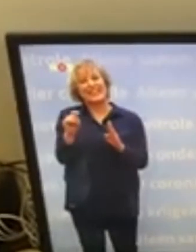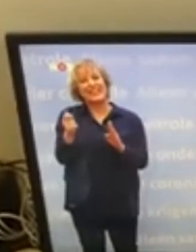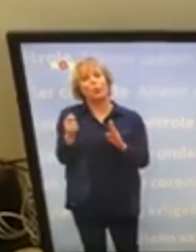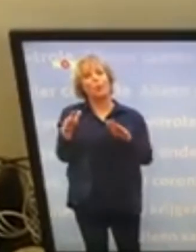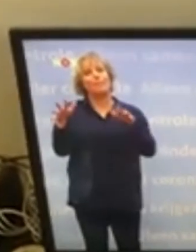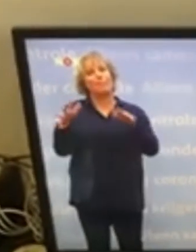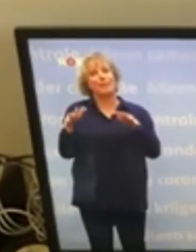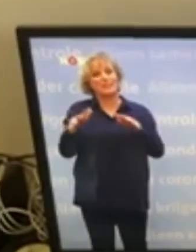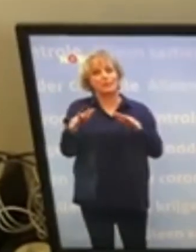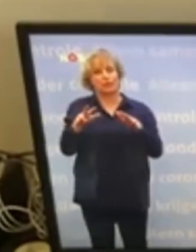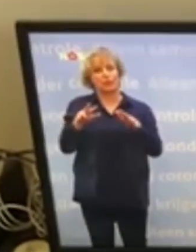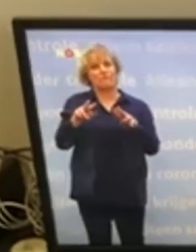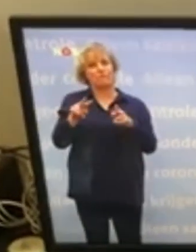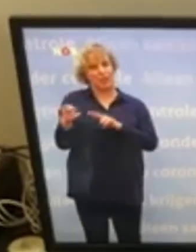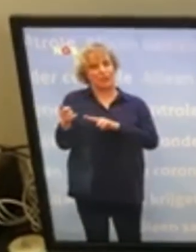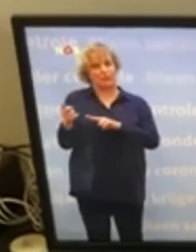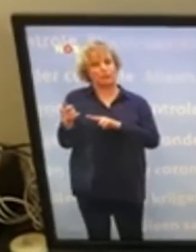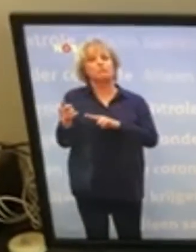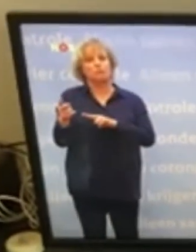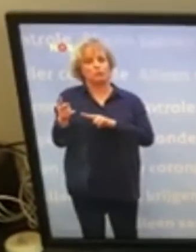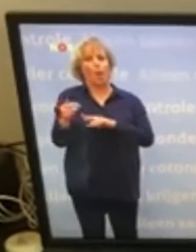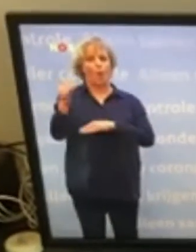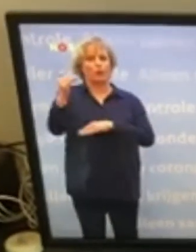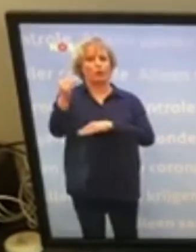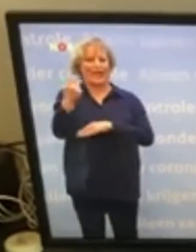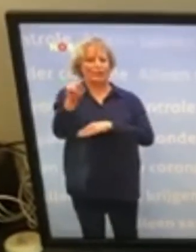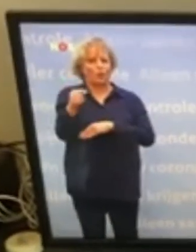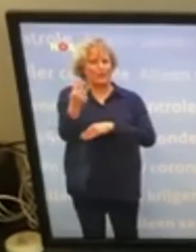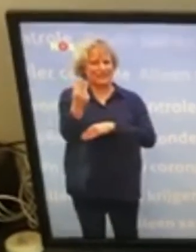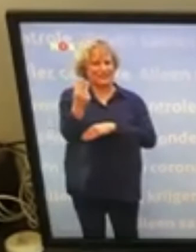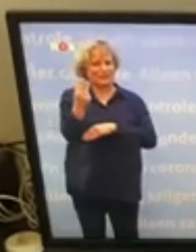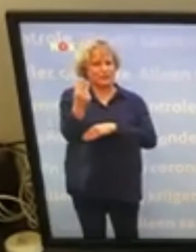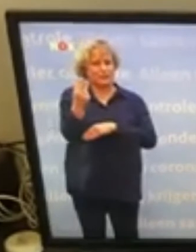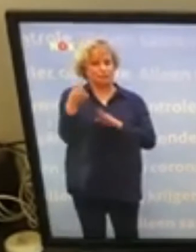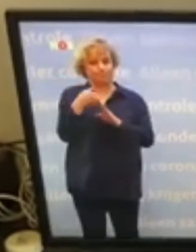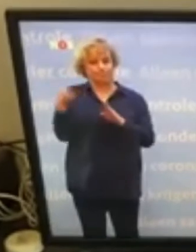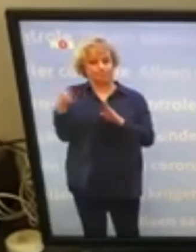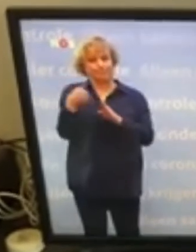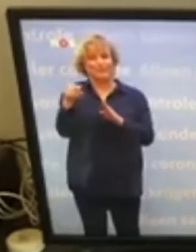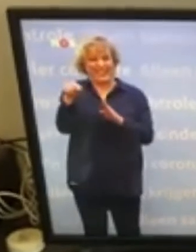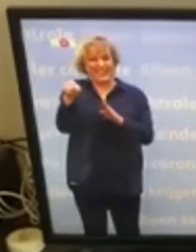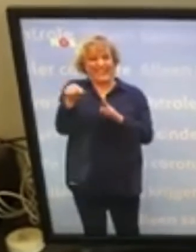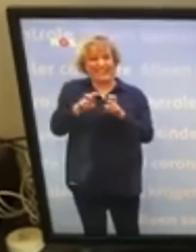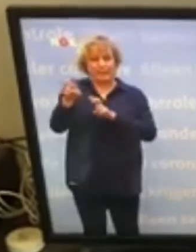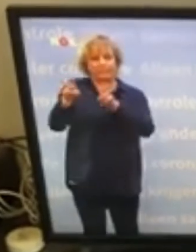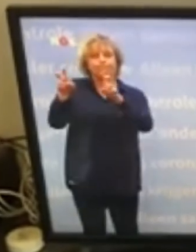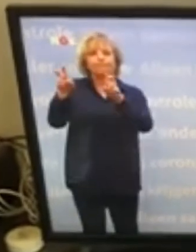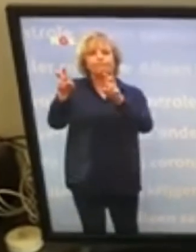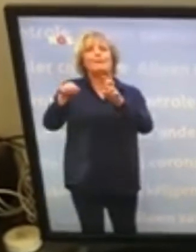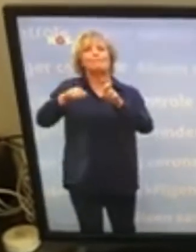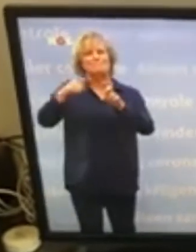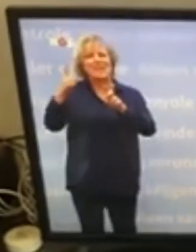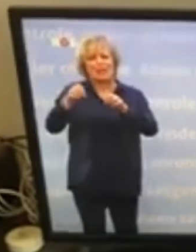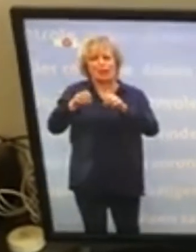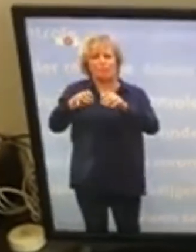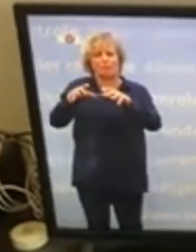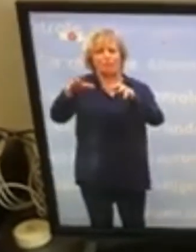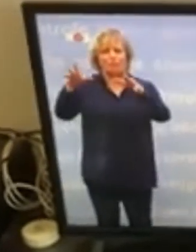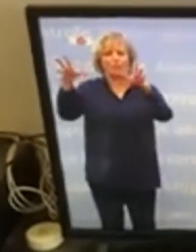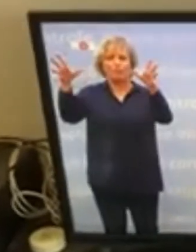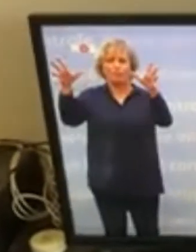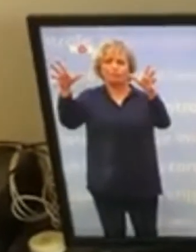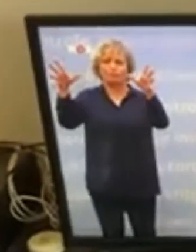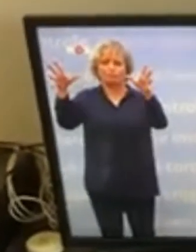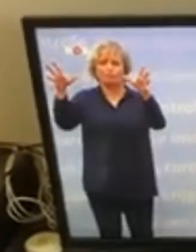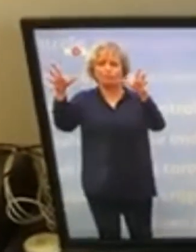zit die R hoger. Die zit al op 1,3. En die variant die krijgt dus steeds sneller, steeds meer voet op Hollandse bodem.